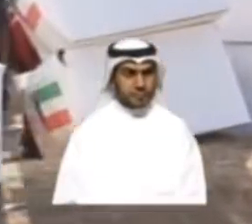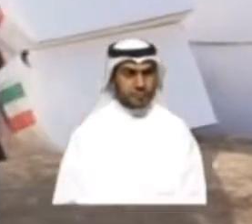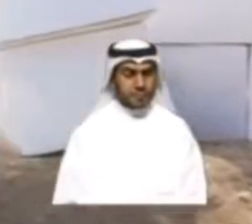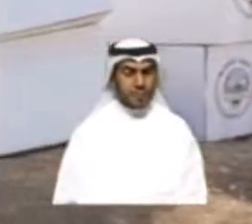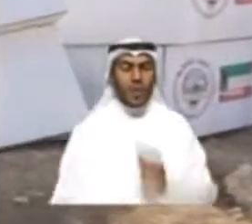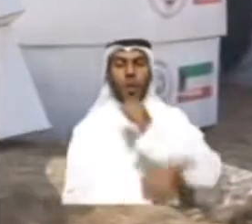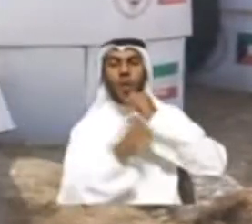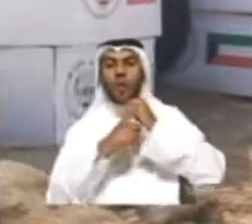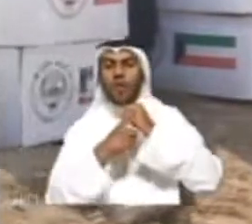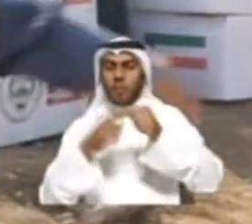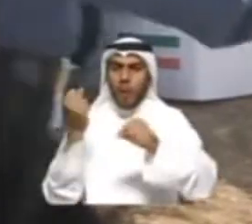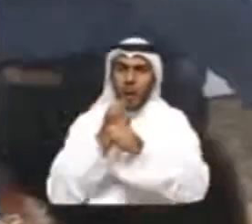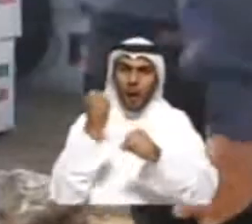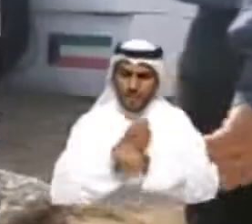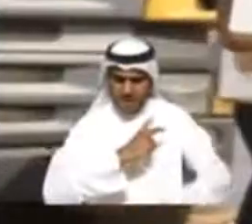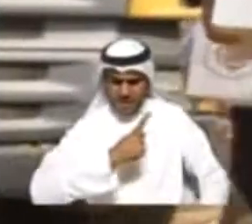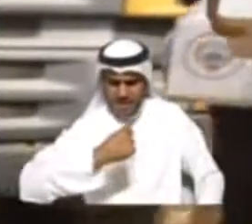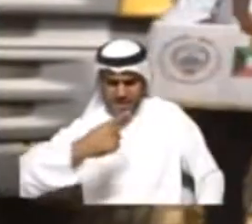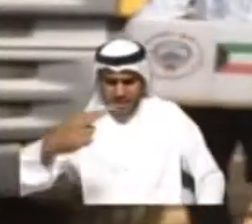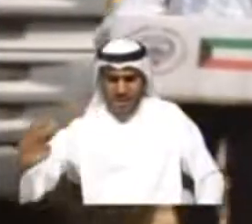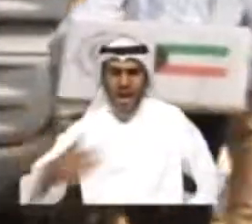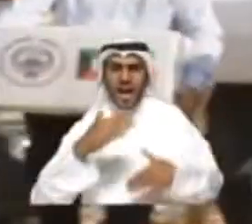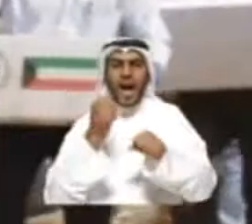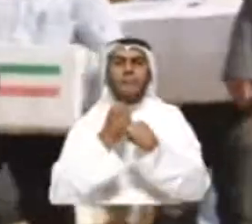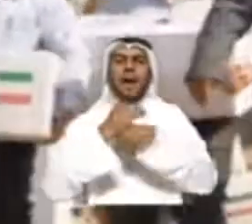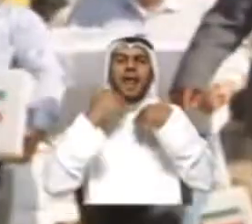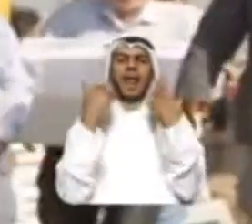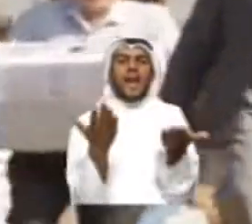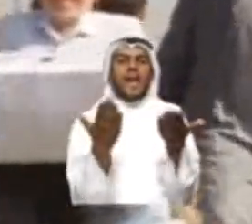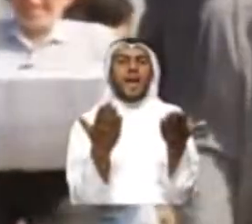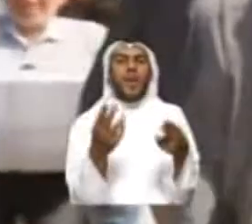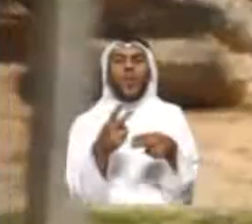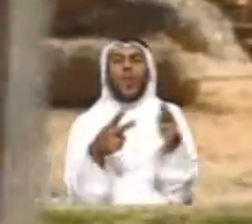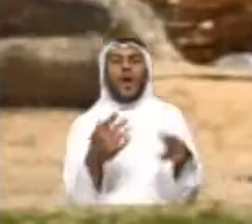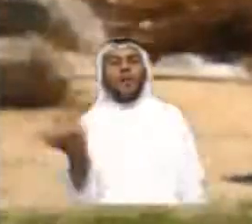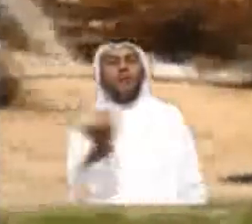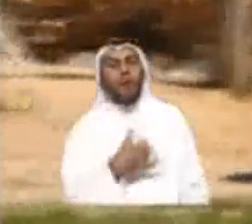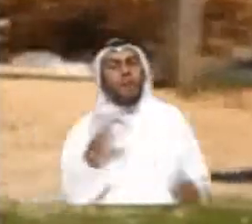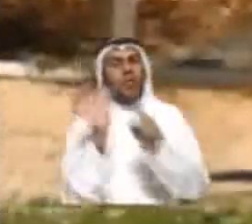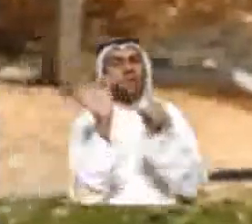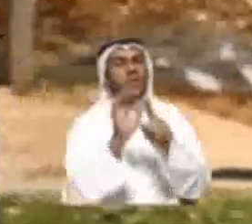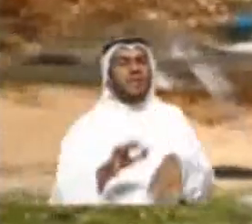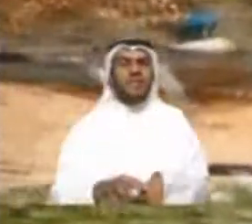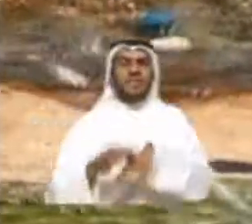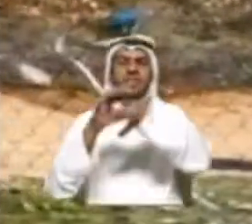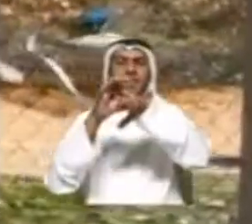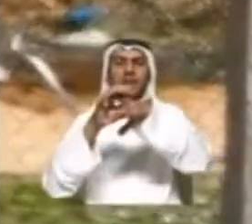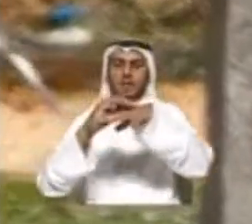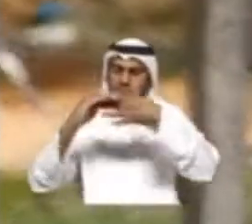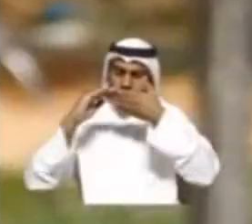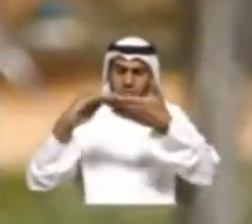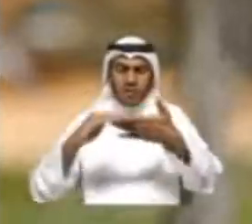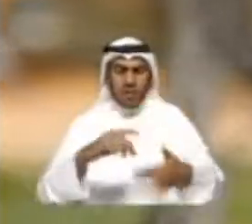أسبوع حافل بالأعمال الخيرية الكويتية تأتي من منطلق إنساني يهدف إلى تخفيف العبء